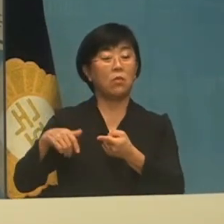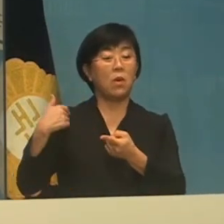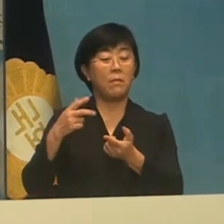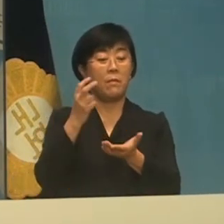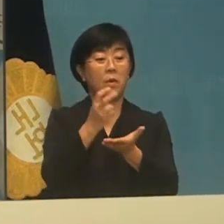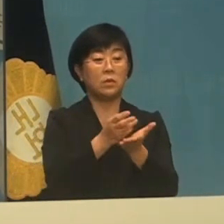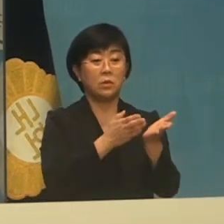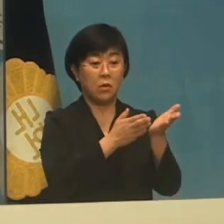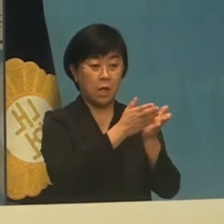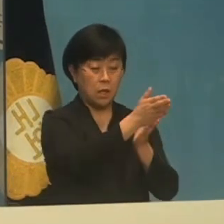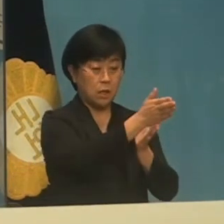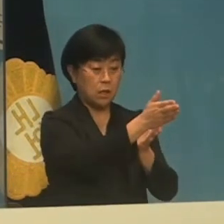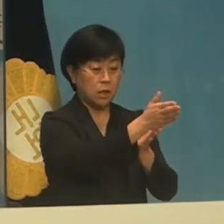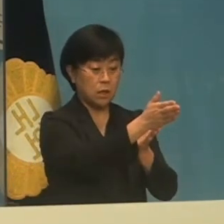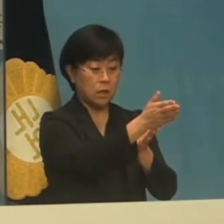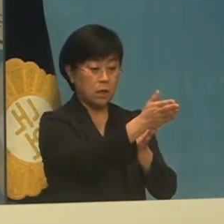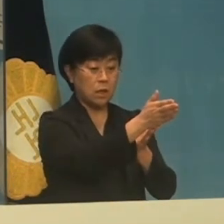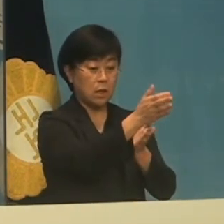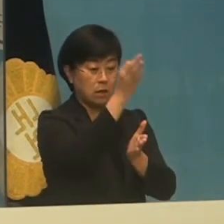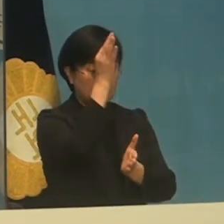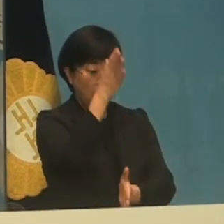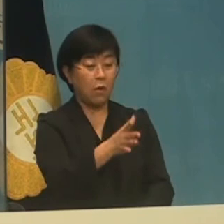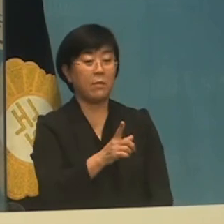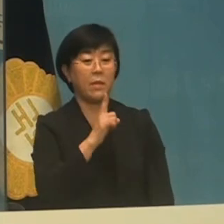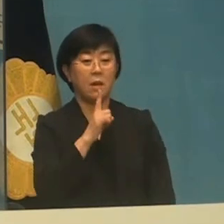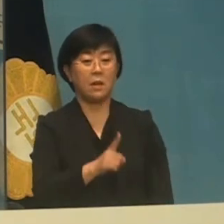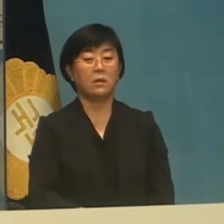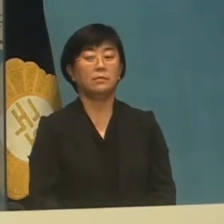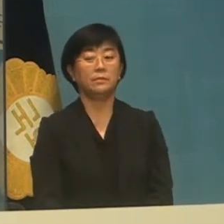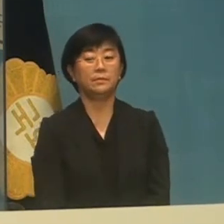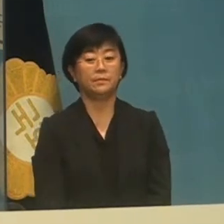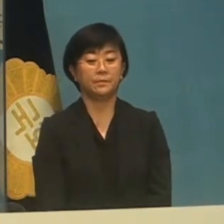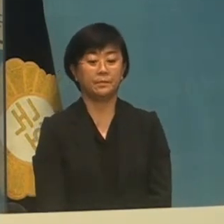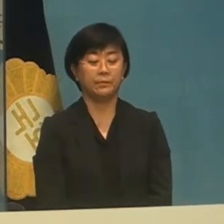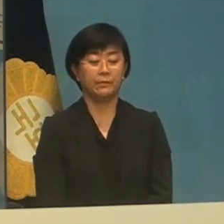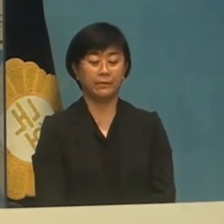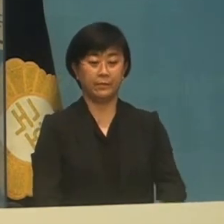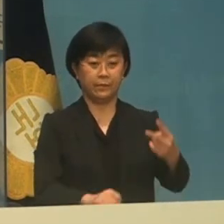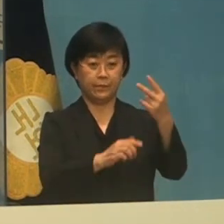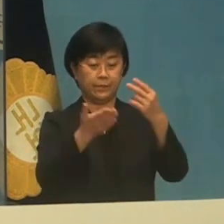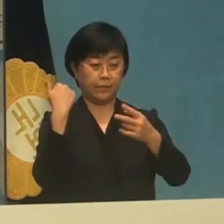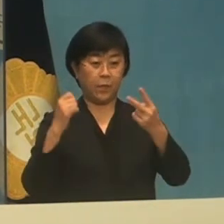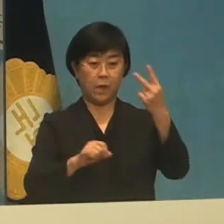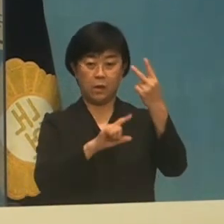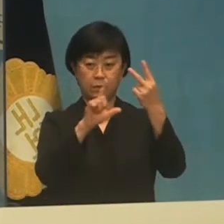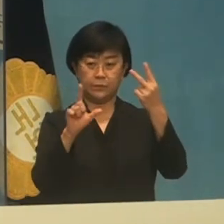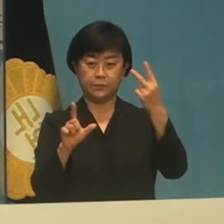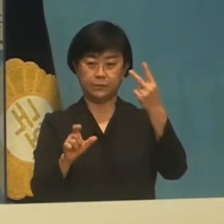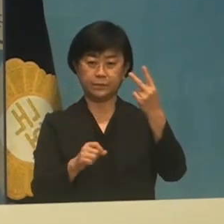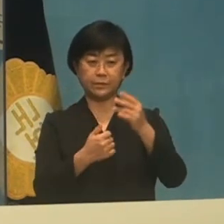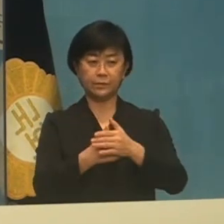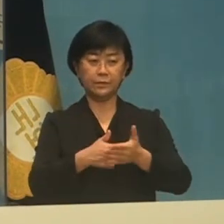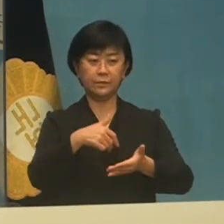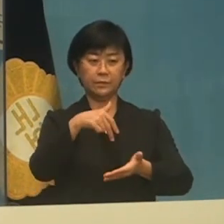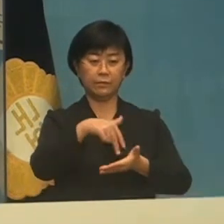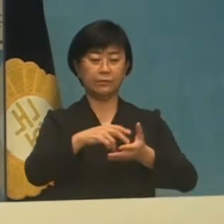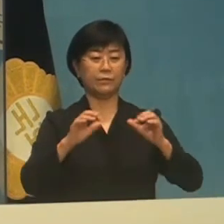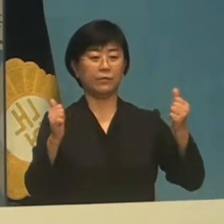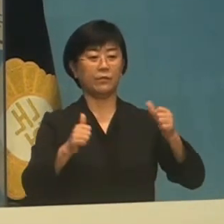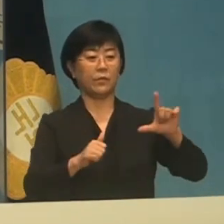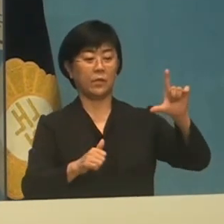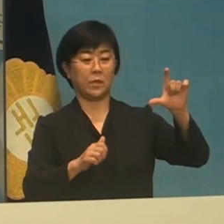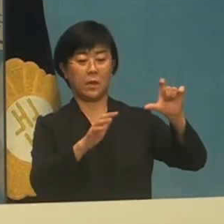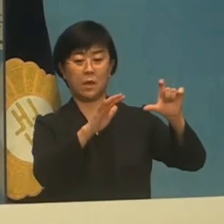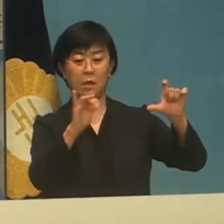법을 통과시켰다고 사과했습니다. 지난 2월, 작년 2월 이 자리에서